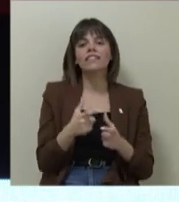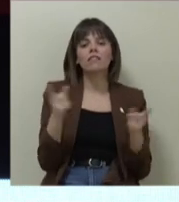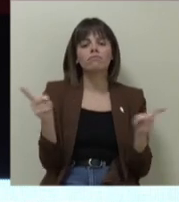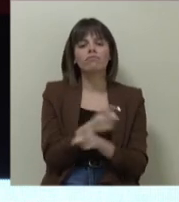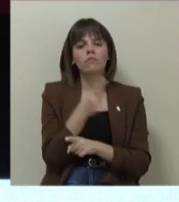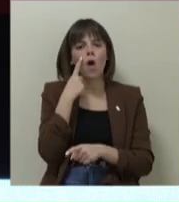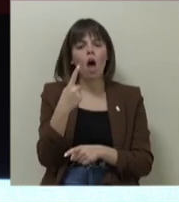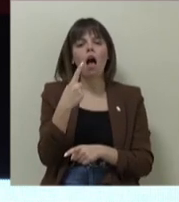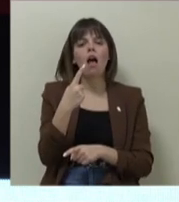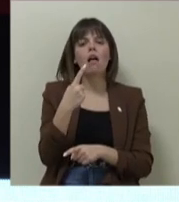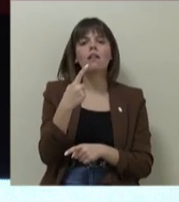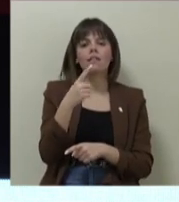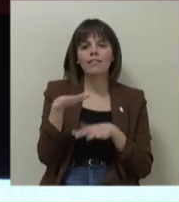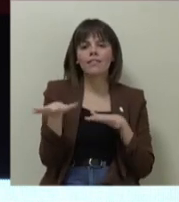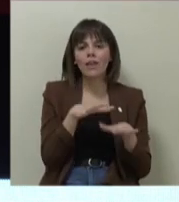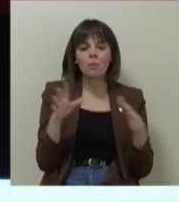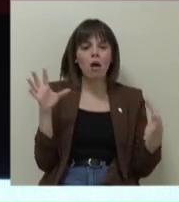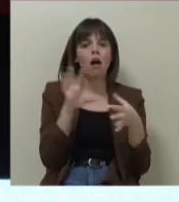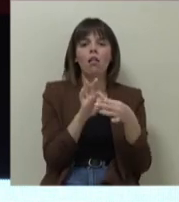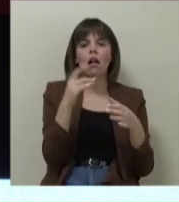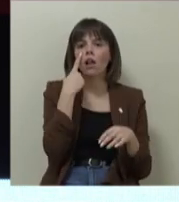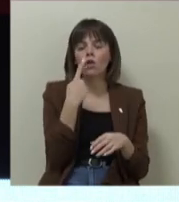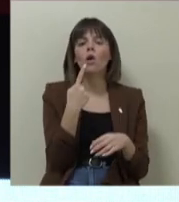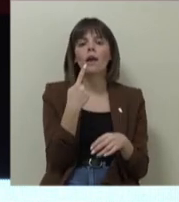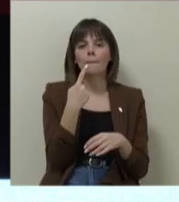çeşitli dairelerinde depremle ilgili